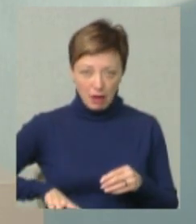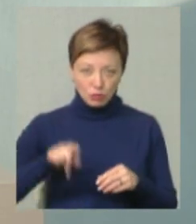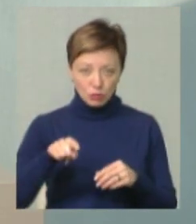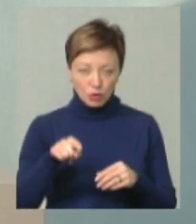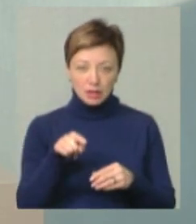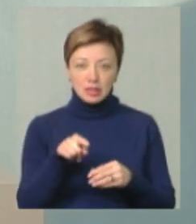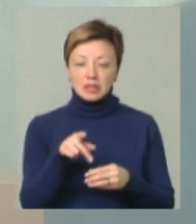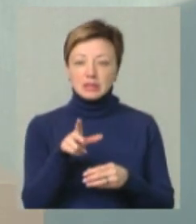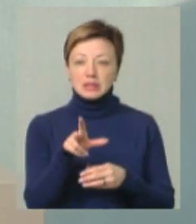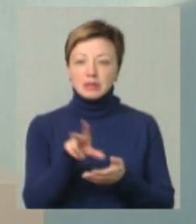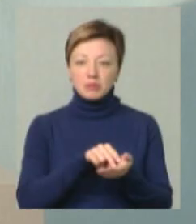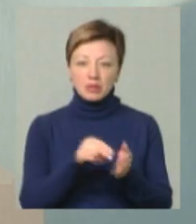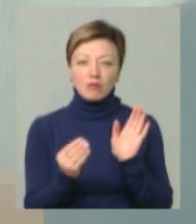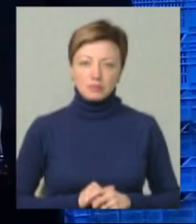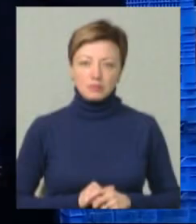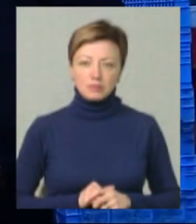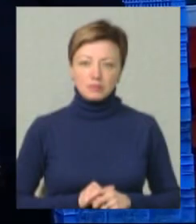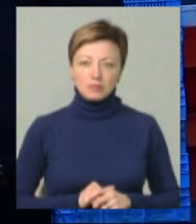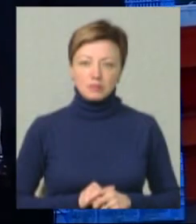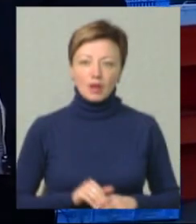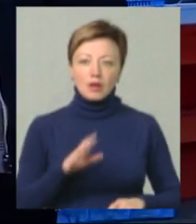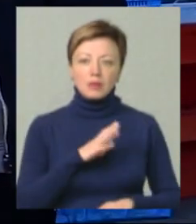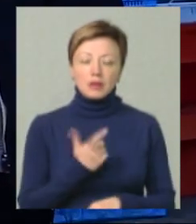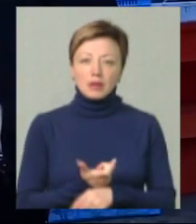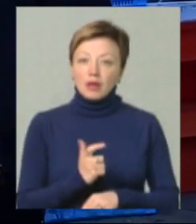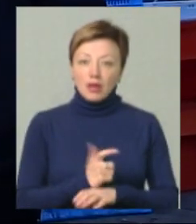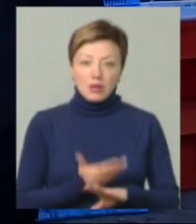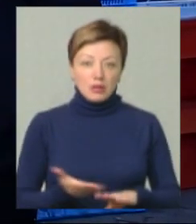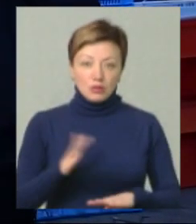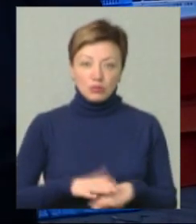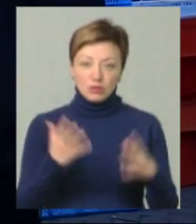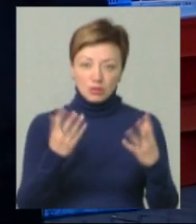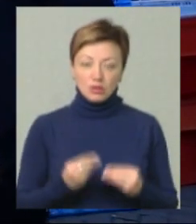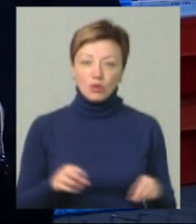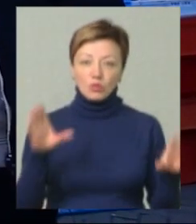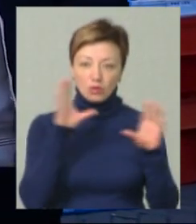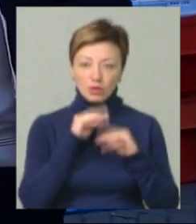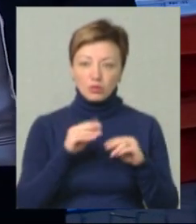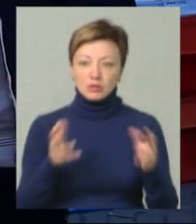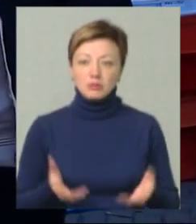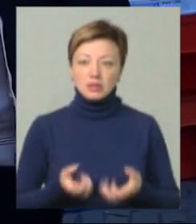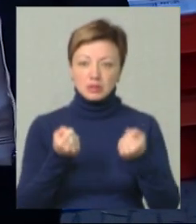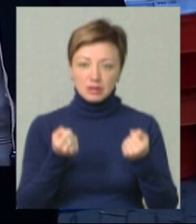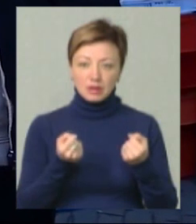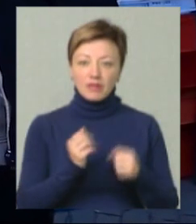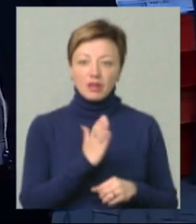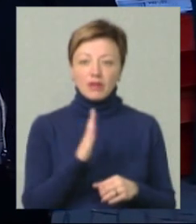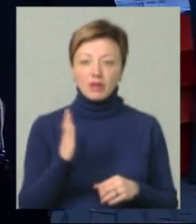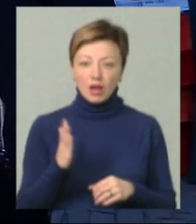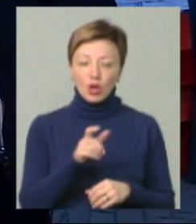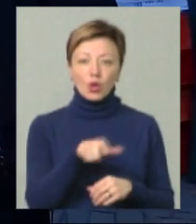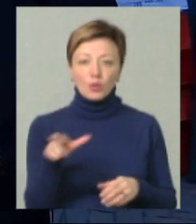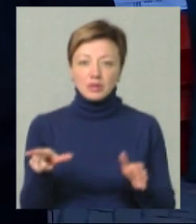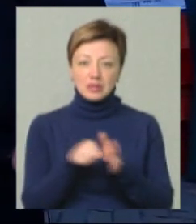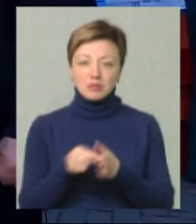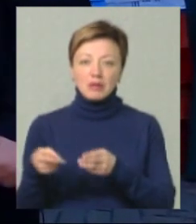Фельдман записав уже пост подяки. Був тяжелейший день, нам удалось сьогодні спасти, благодаря Віталію Віталійовичу, благодаря людям, які з ним